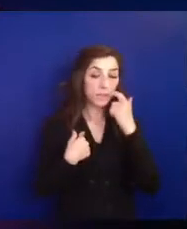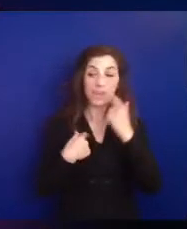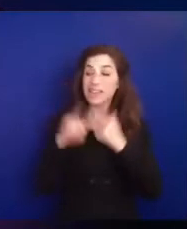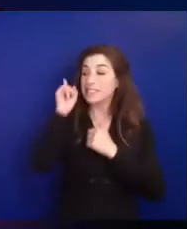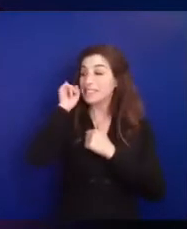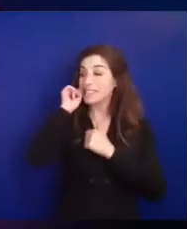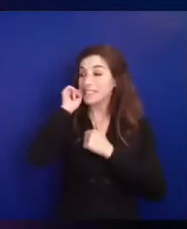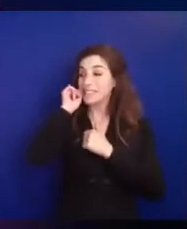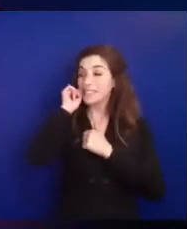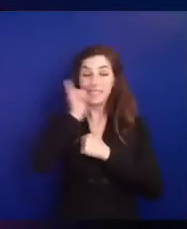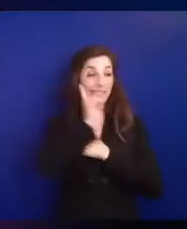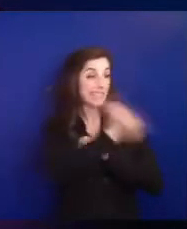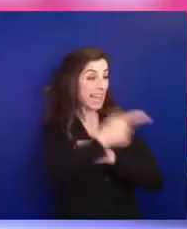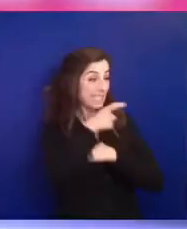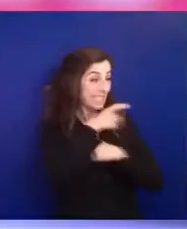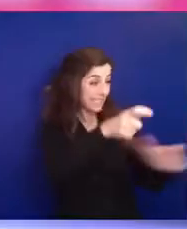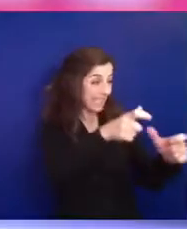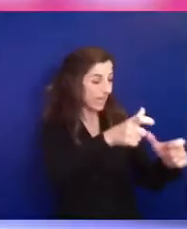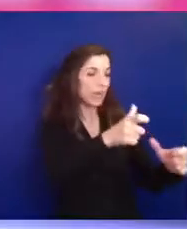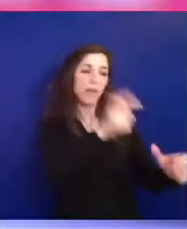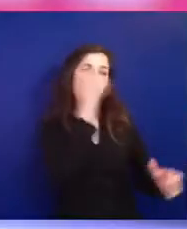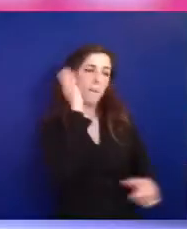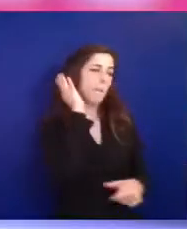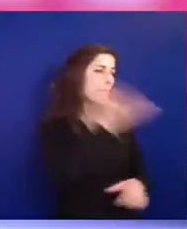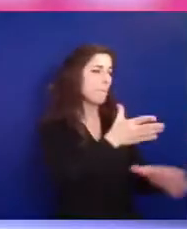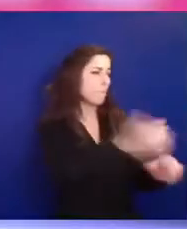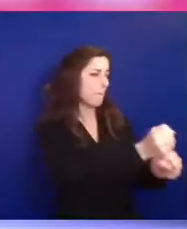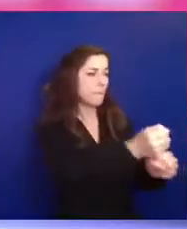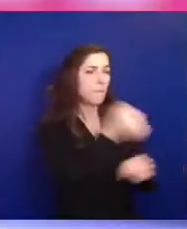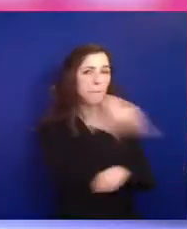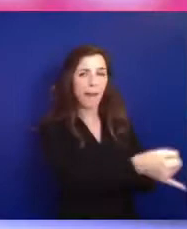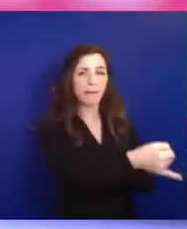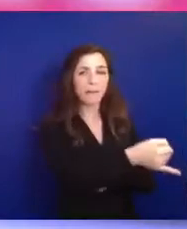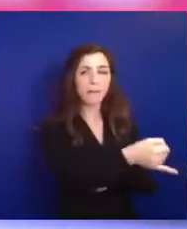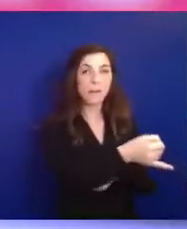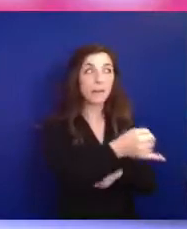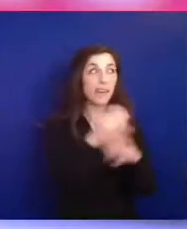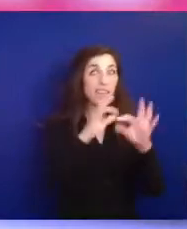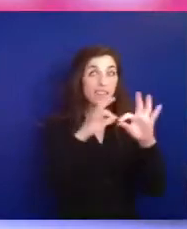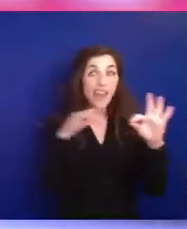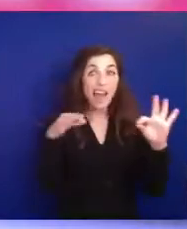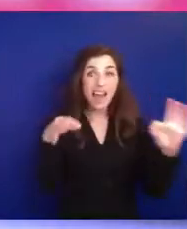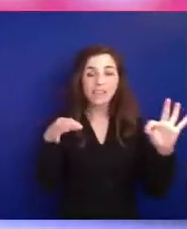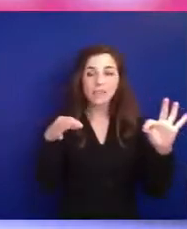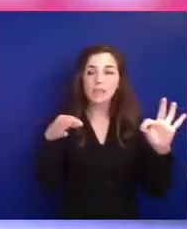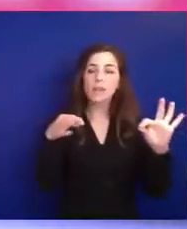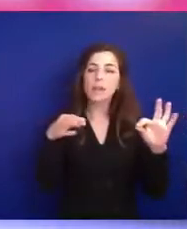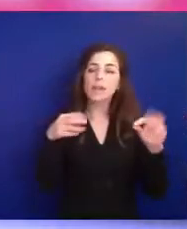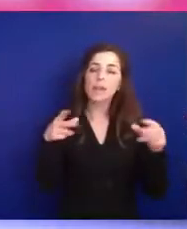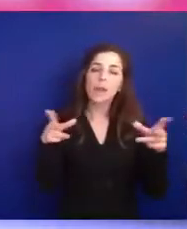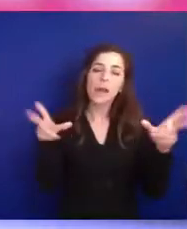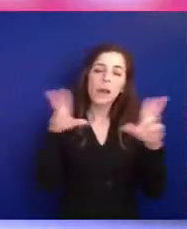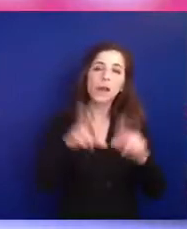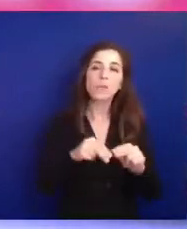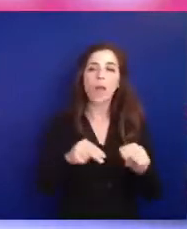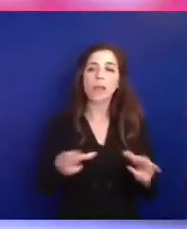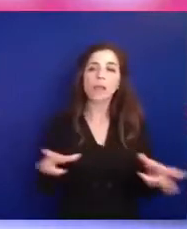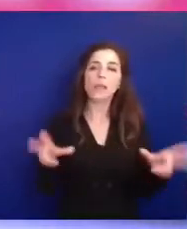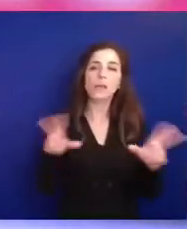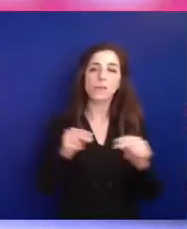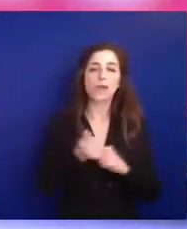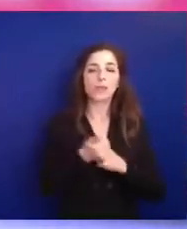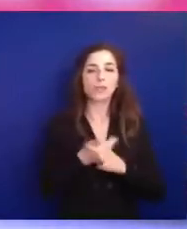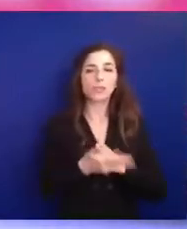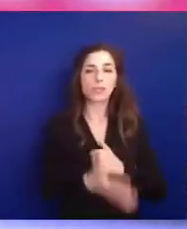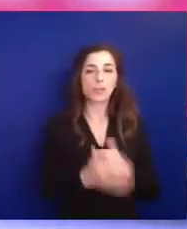addobbo una frase che ci ripetevano poi più volte in questa stanza